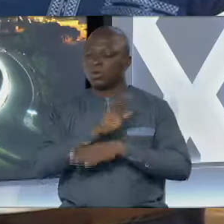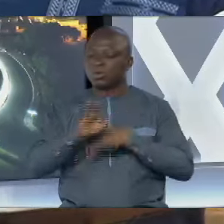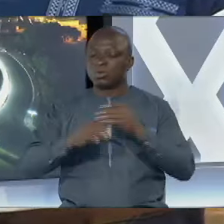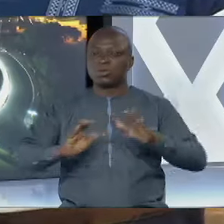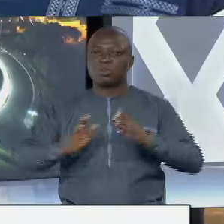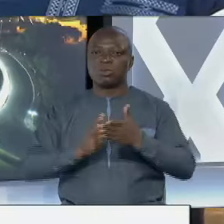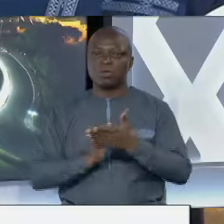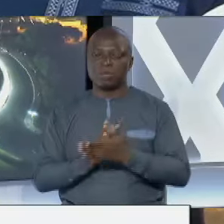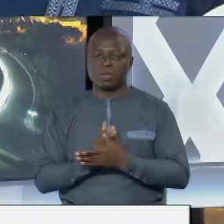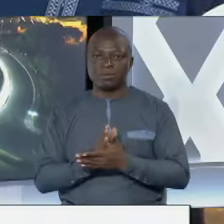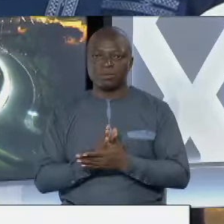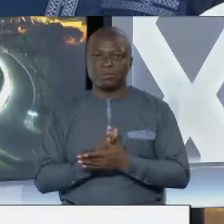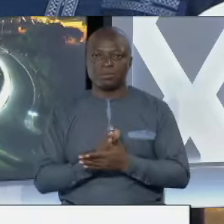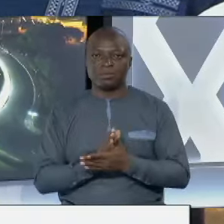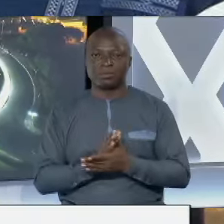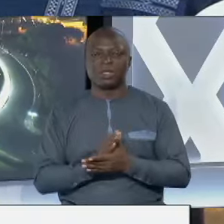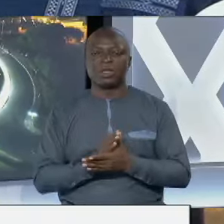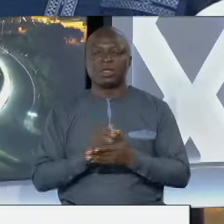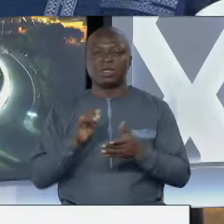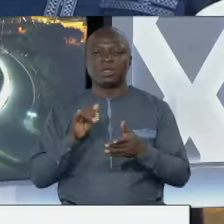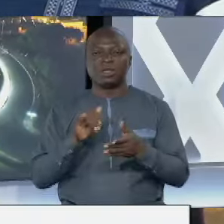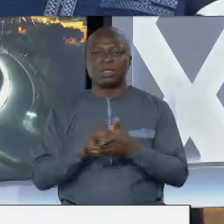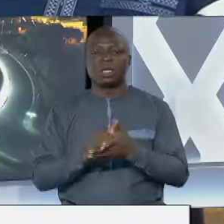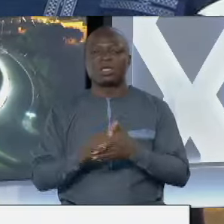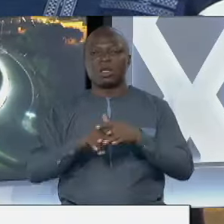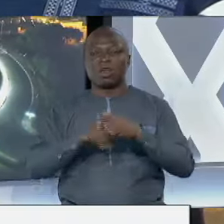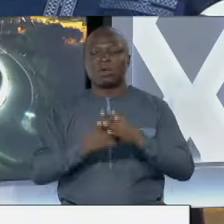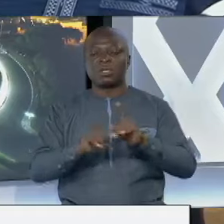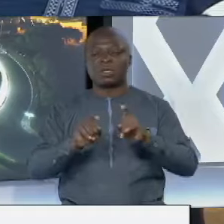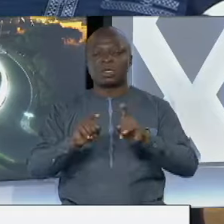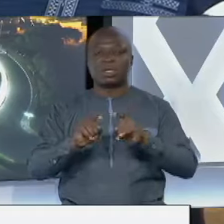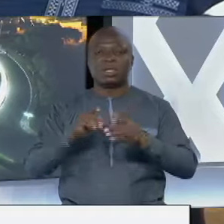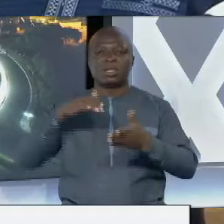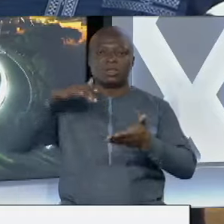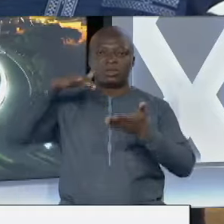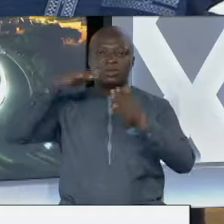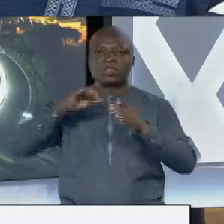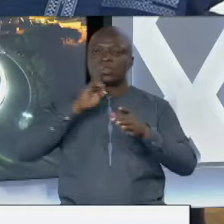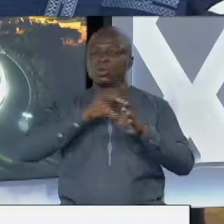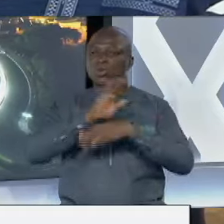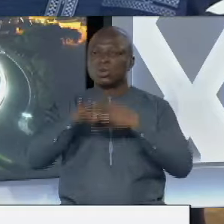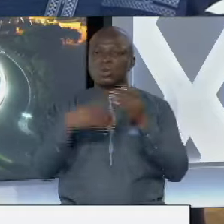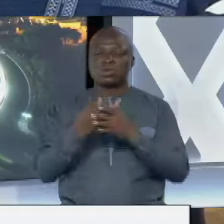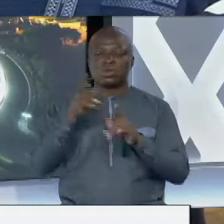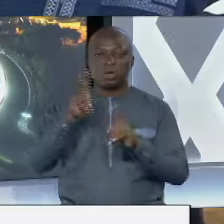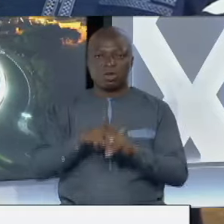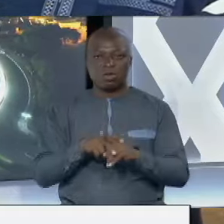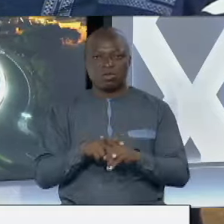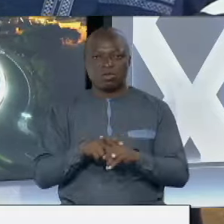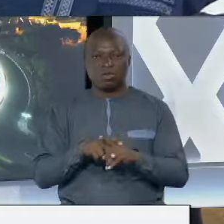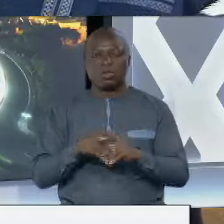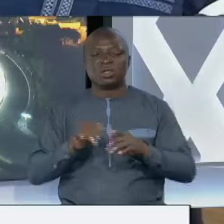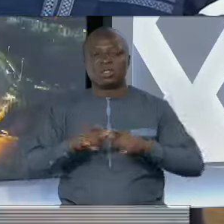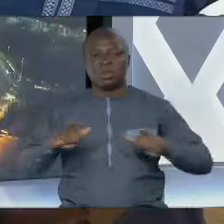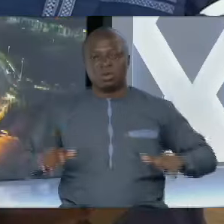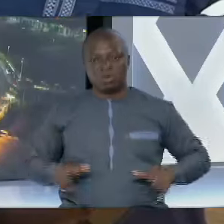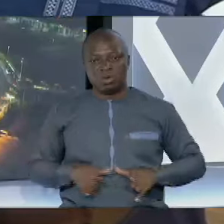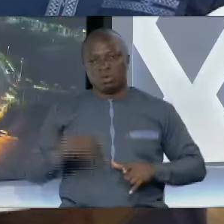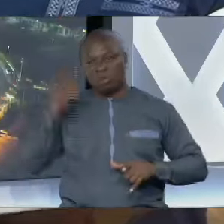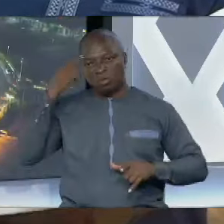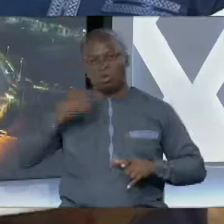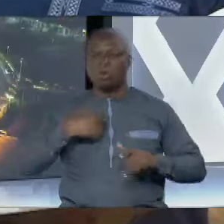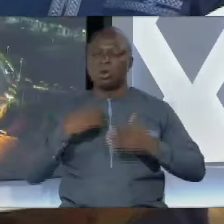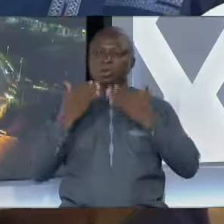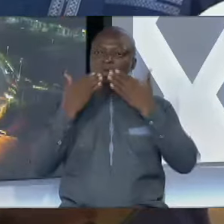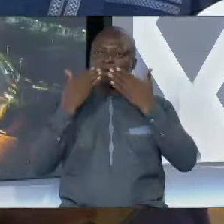également très bien. Les sujets ont démarré à l'heure et les étudiants sont tous au rendez-vous. C'est le lieu pour moi de